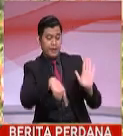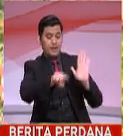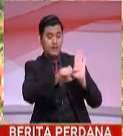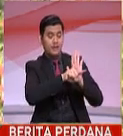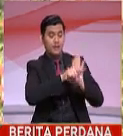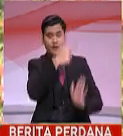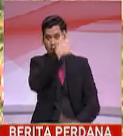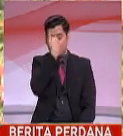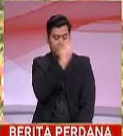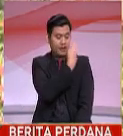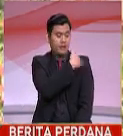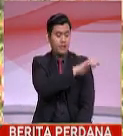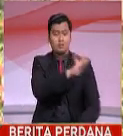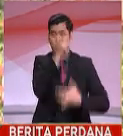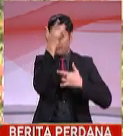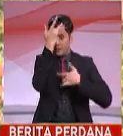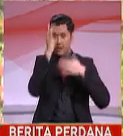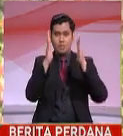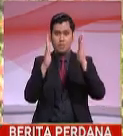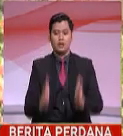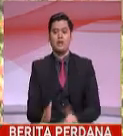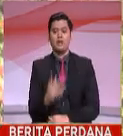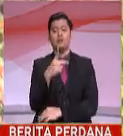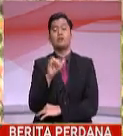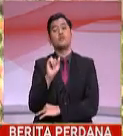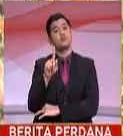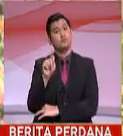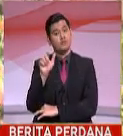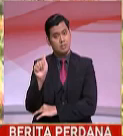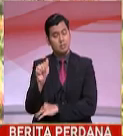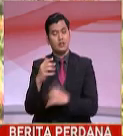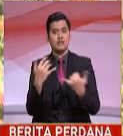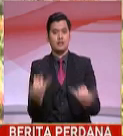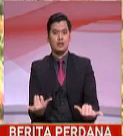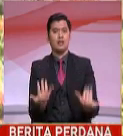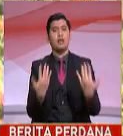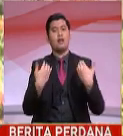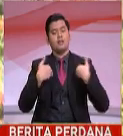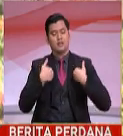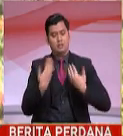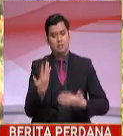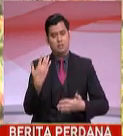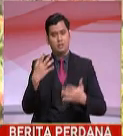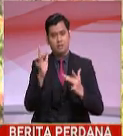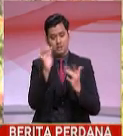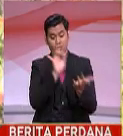bekas pesakit kusta atau pesakit kusta yang sedang dalam rawatan tidak boleh